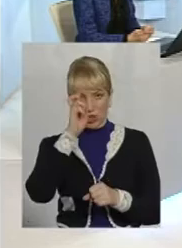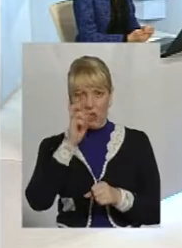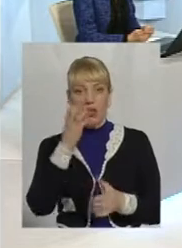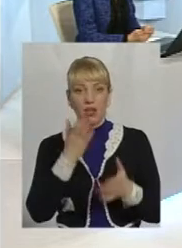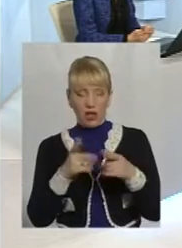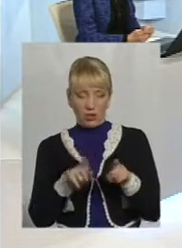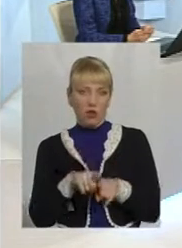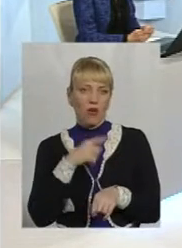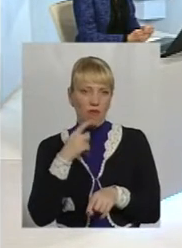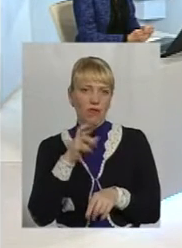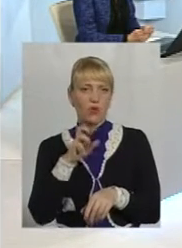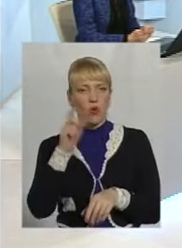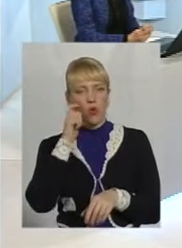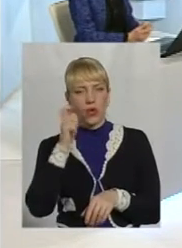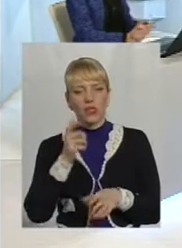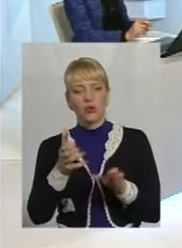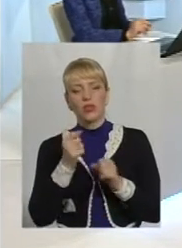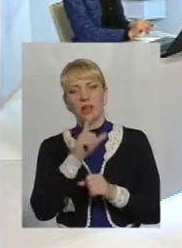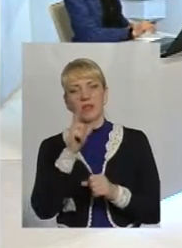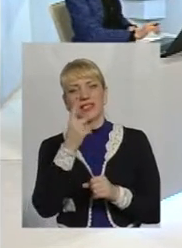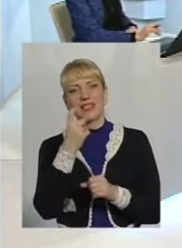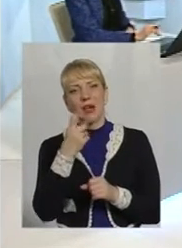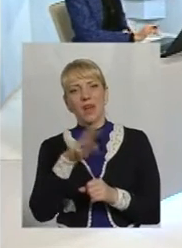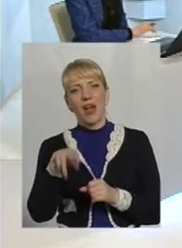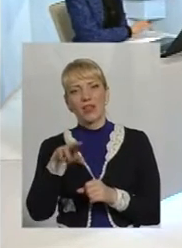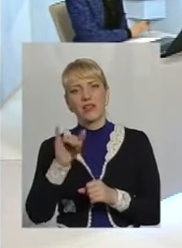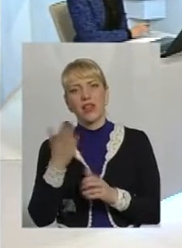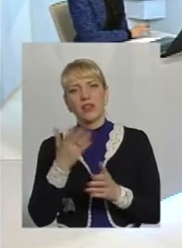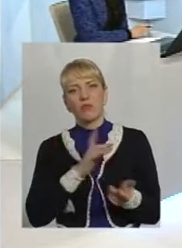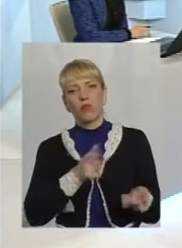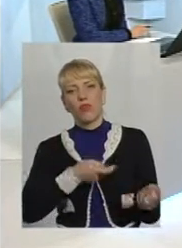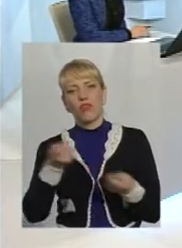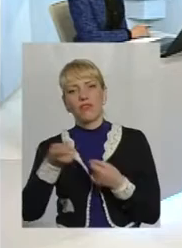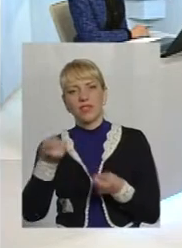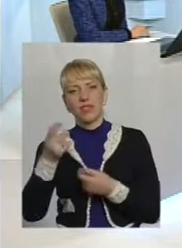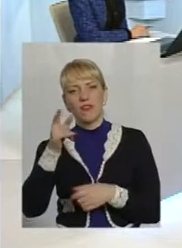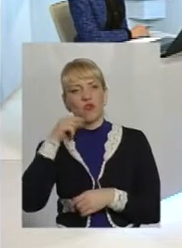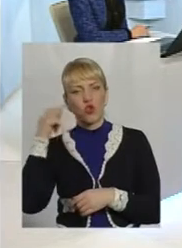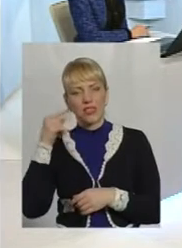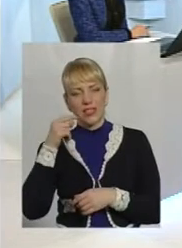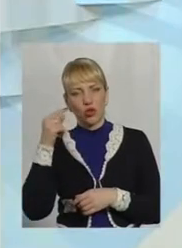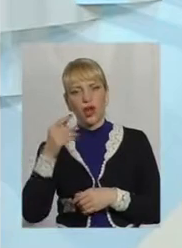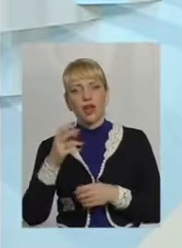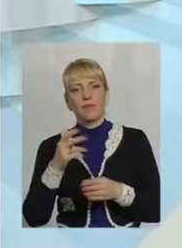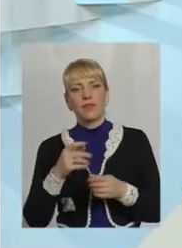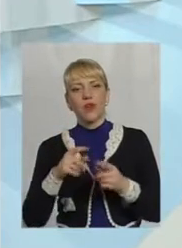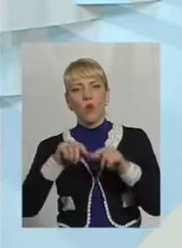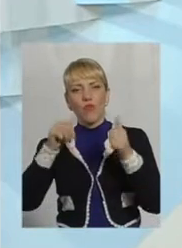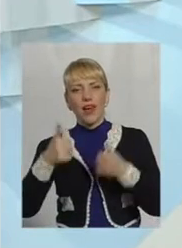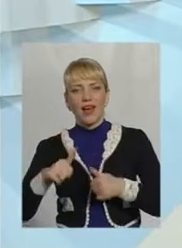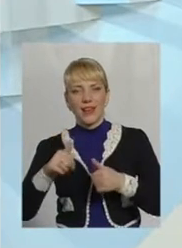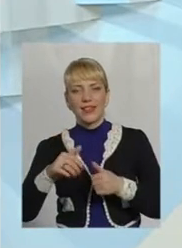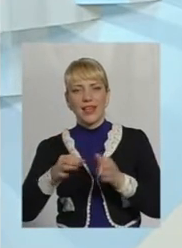Україна отримала із 100 мільярдів того, що було вивезено в Росію в вигляді ядерних боєголовок,